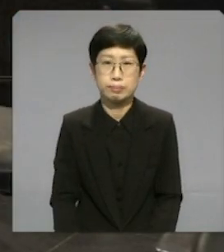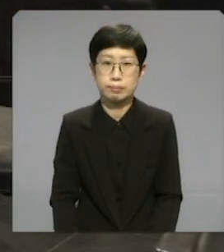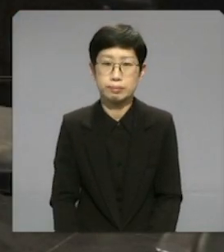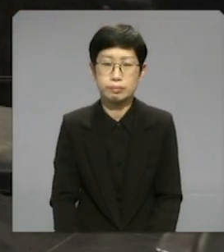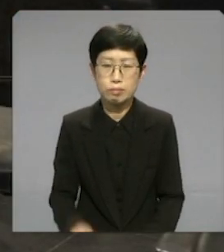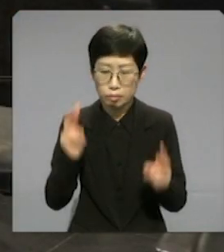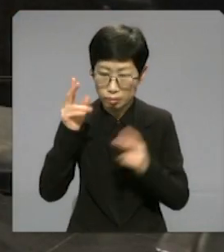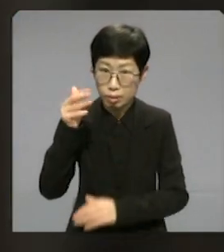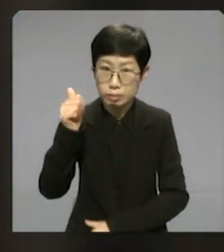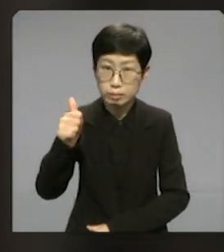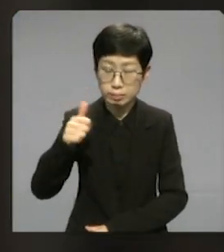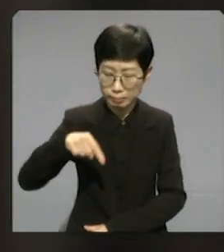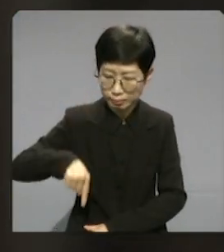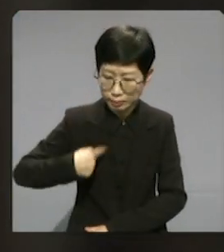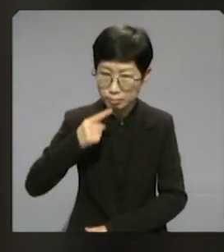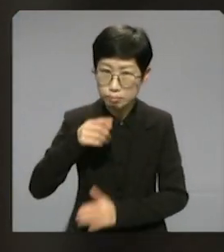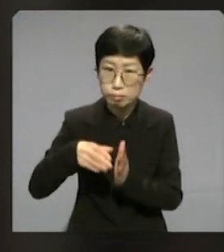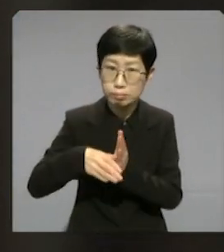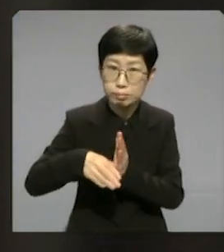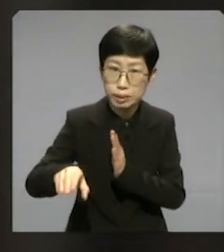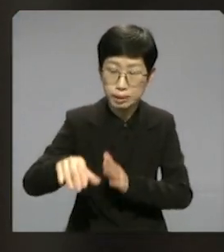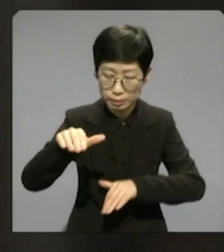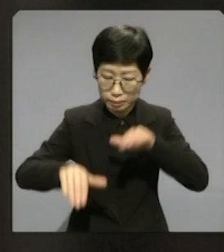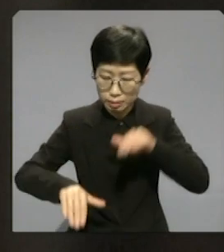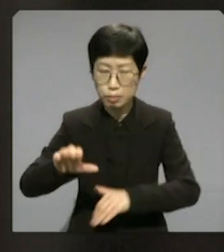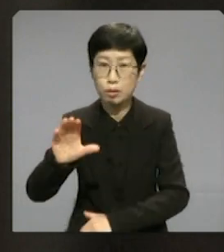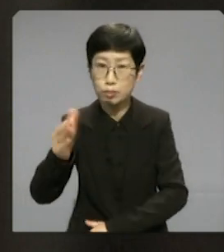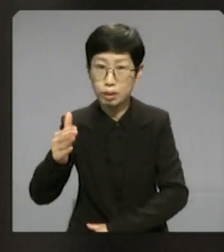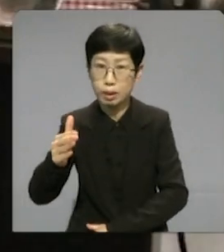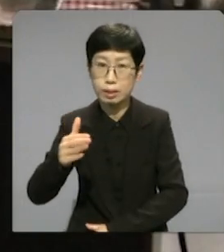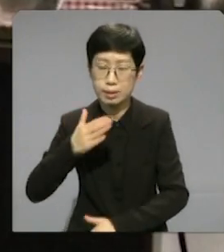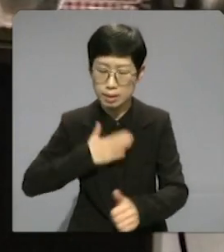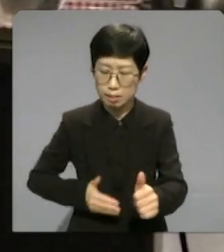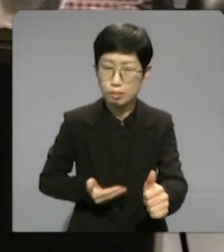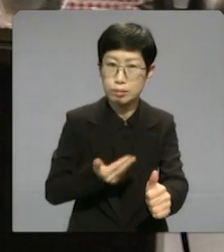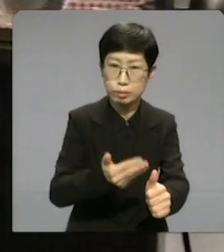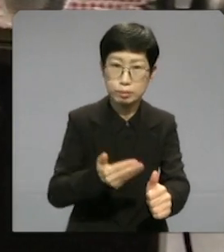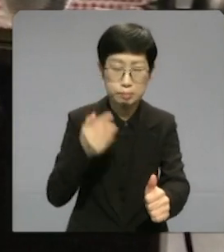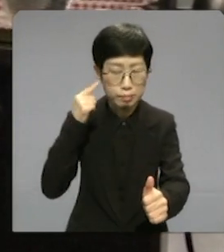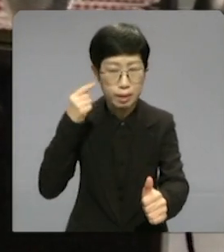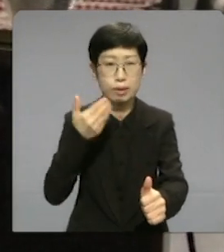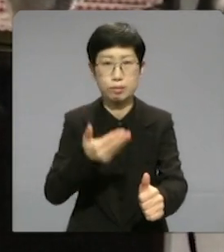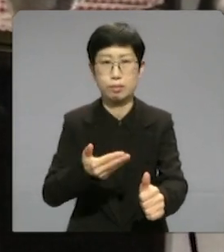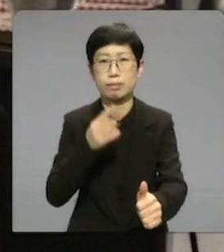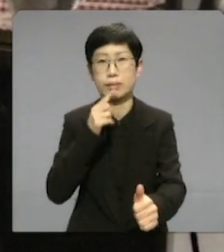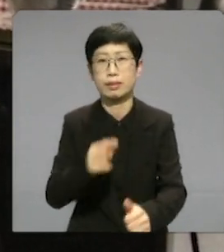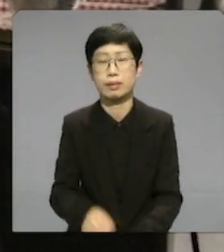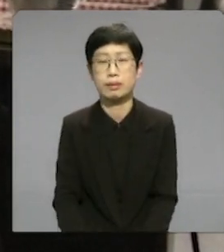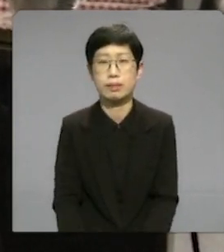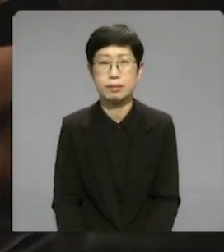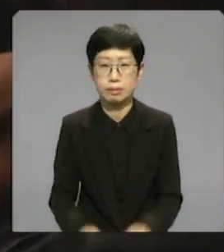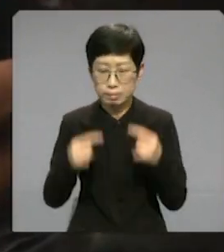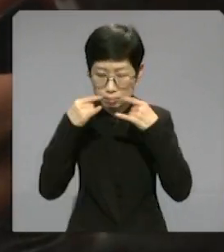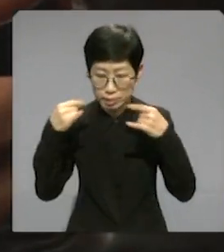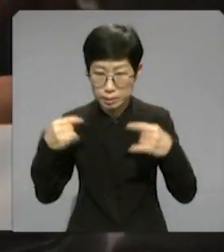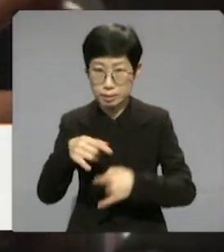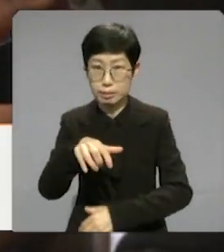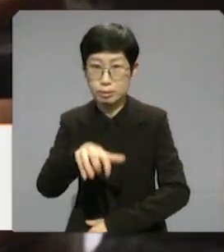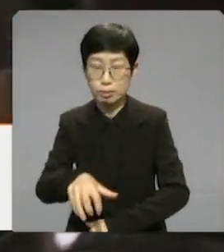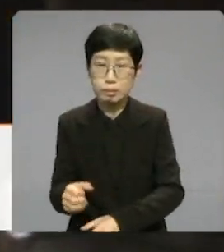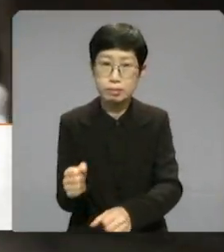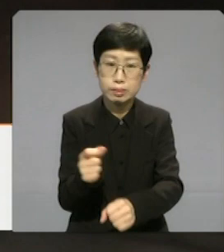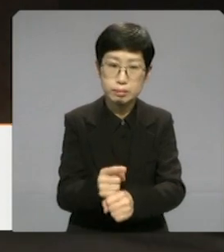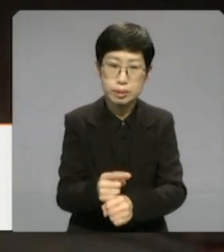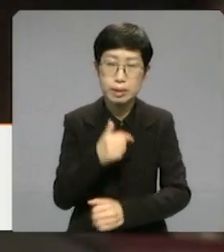고용주들에게 자신들의 무분별한 발언들이 차별이 되고 있다는 사실을 인식시켜준다고 말합니다. 프랑스에는 이미